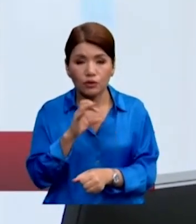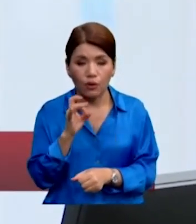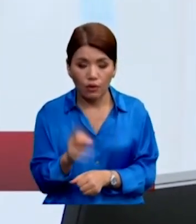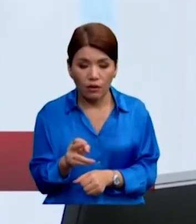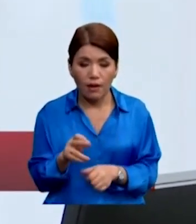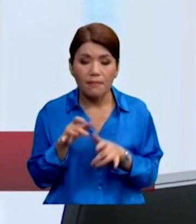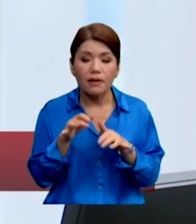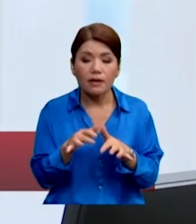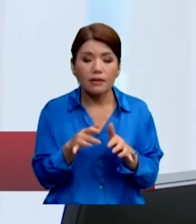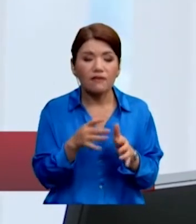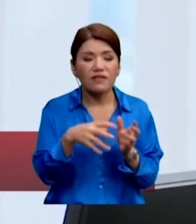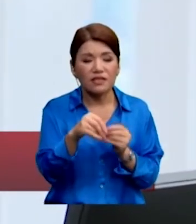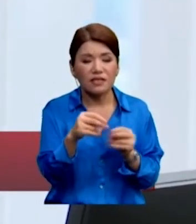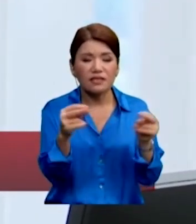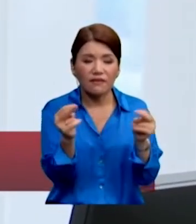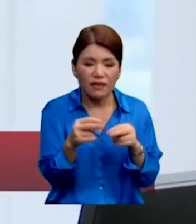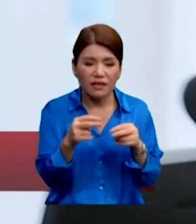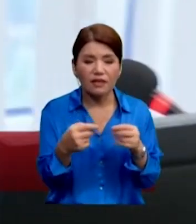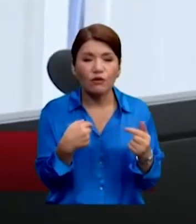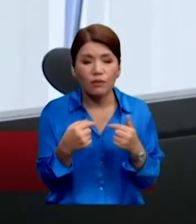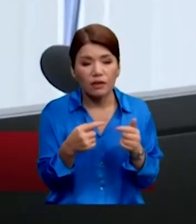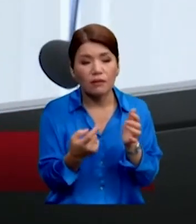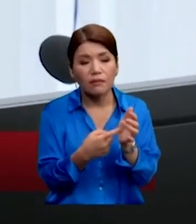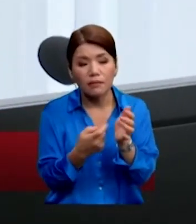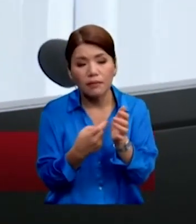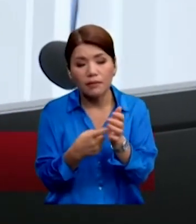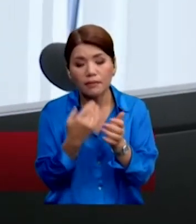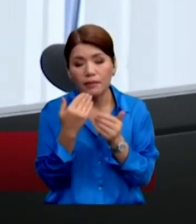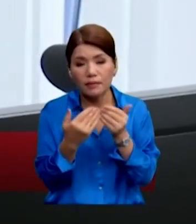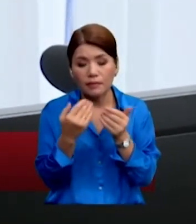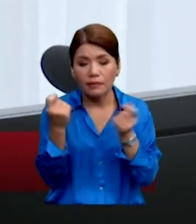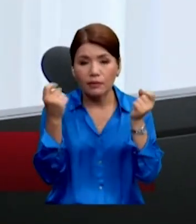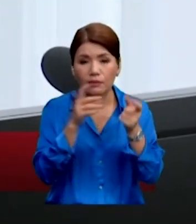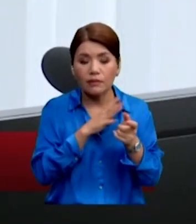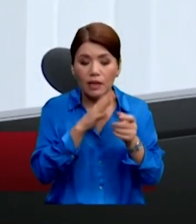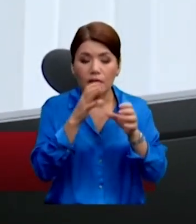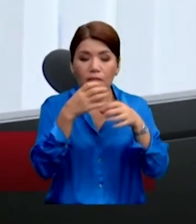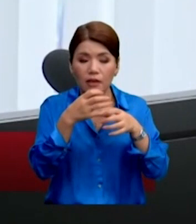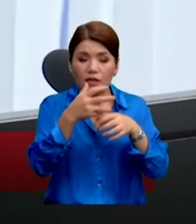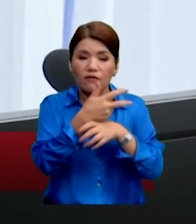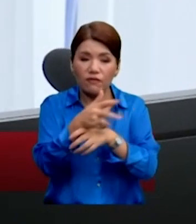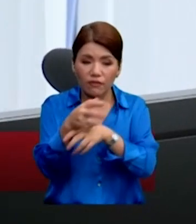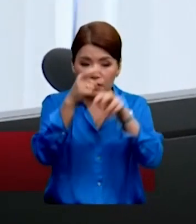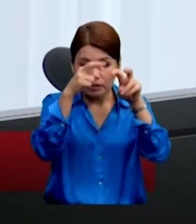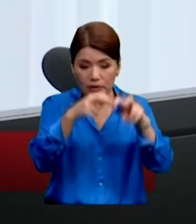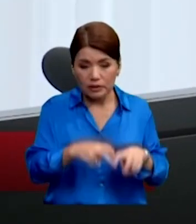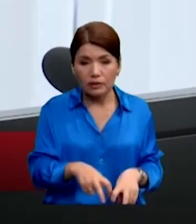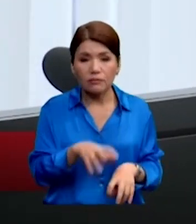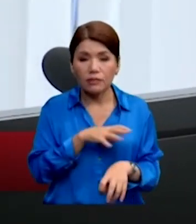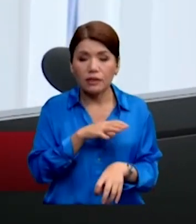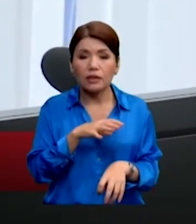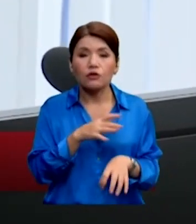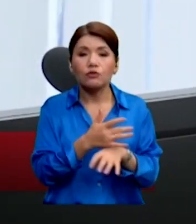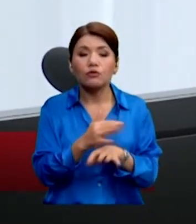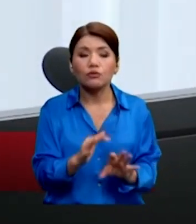делу допрошены потерпевшие свидетели. Значит, были исследованы видеозаписи самого